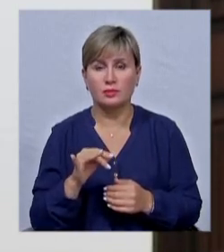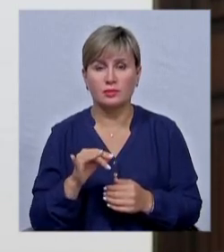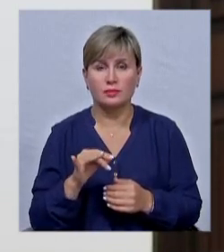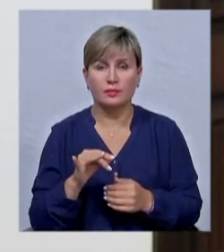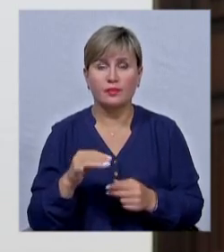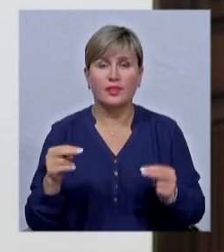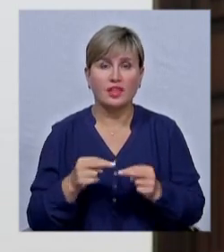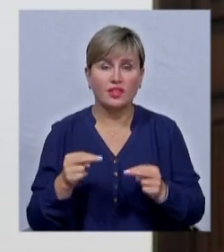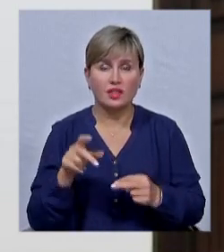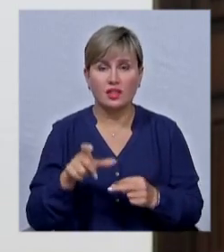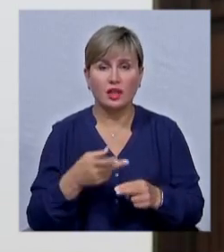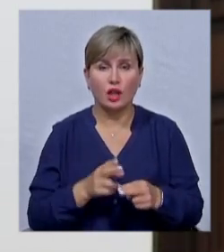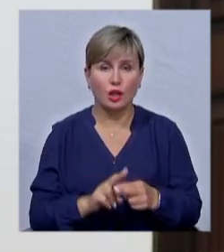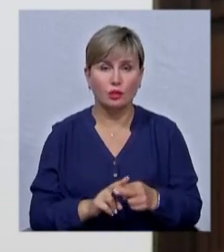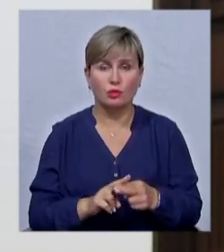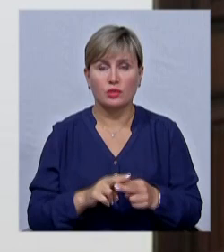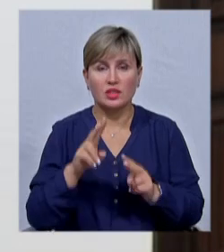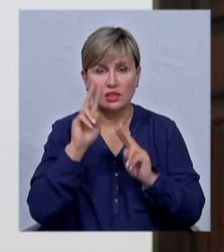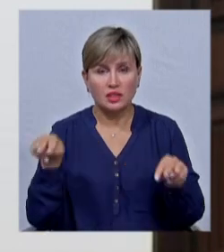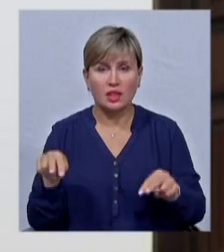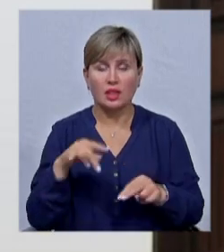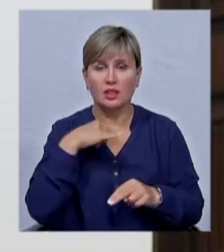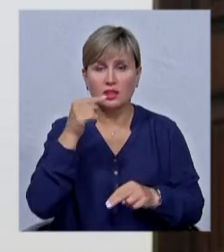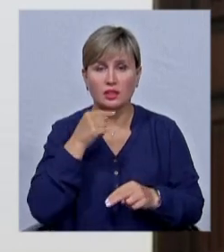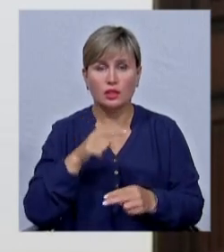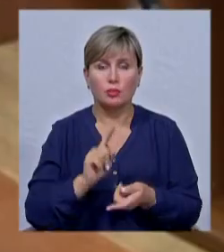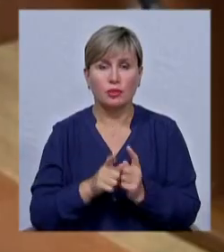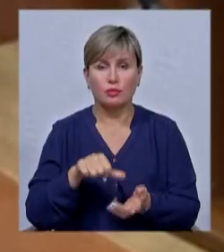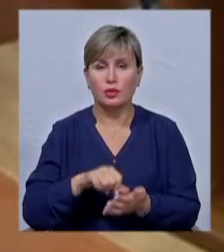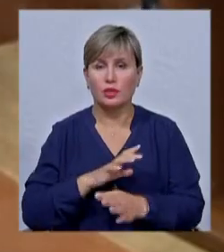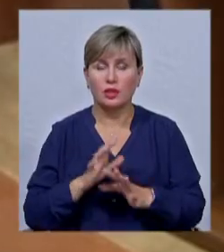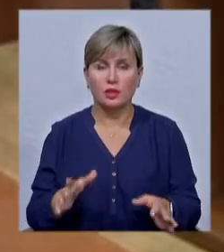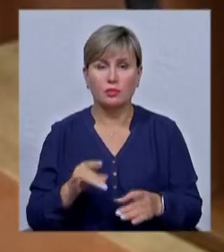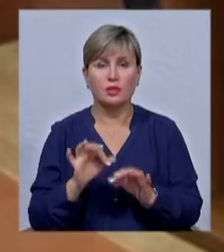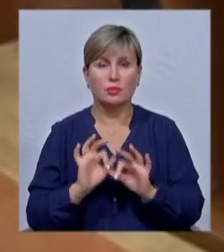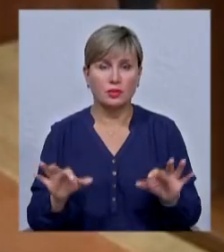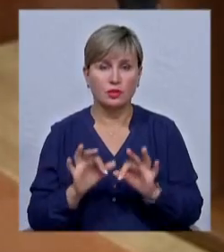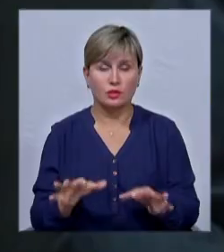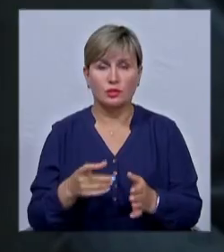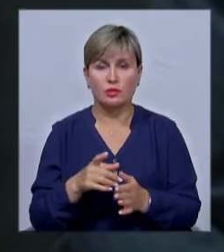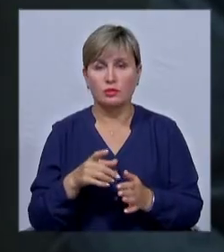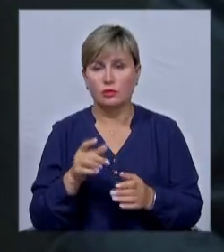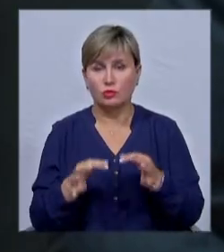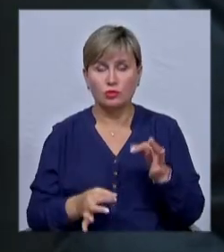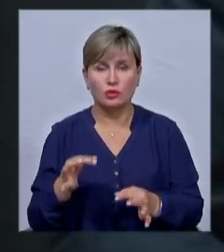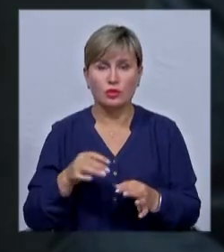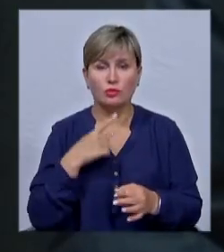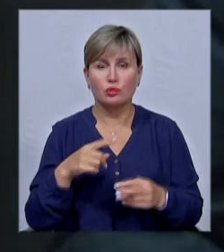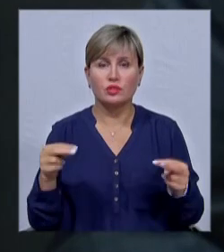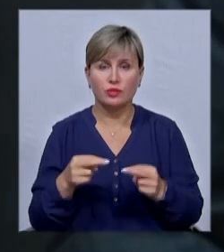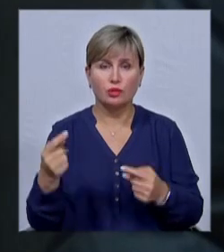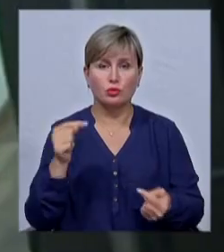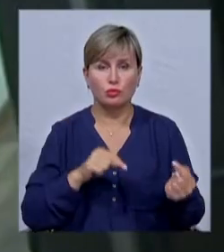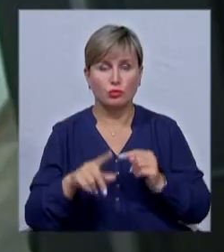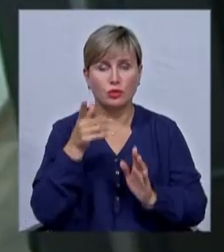святитель некоторые не будет госту зэком переводчики не присутствовал из объяснений судьи следует что подозреваемый свидетели друг